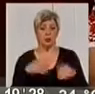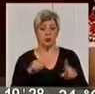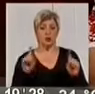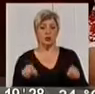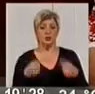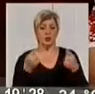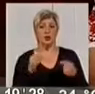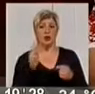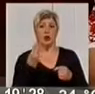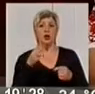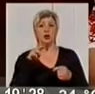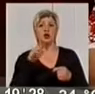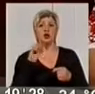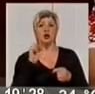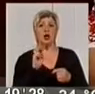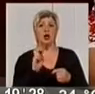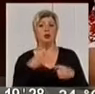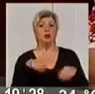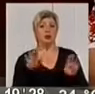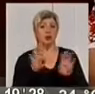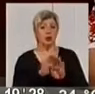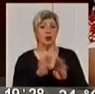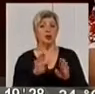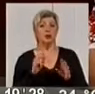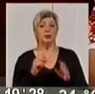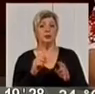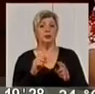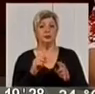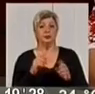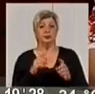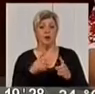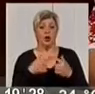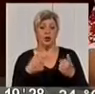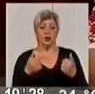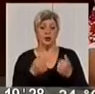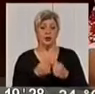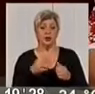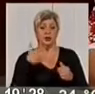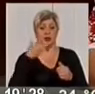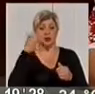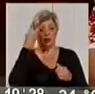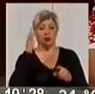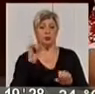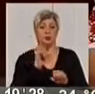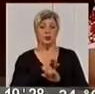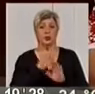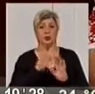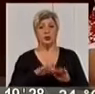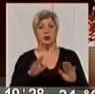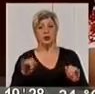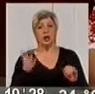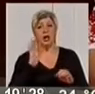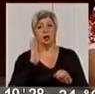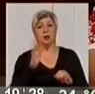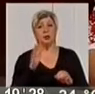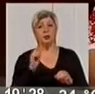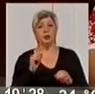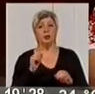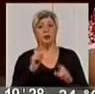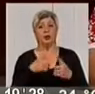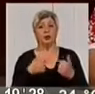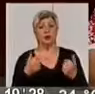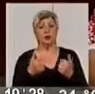такий, в березні місяці є розпорядження, створений штаб по організації літнього відпочинку дітей, і будемо, скажімо,